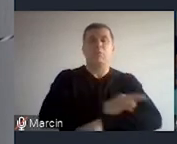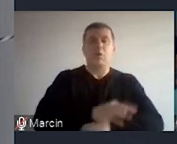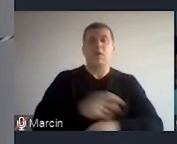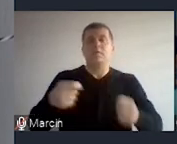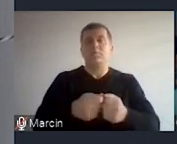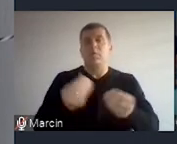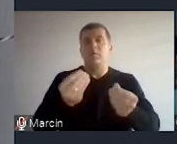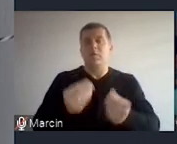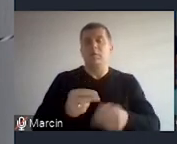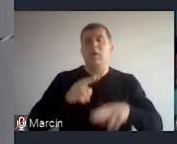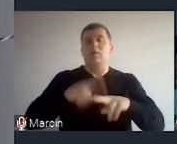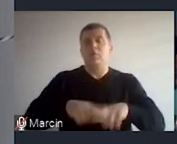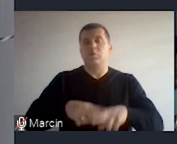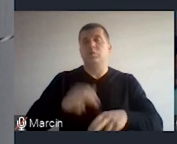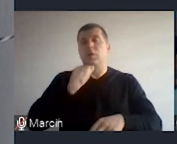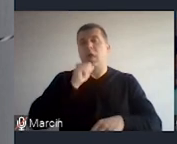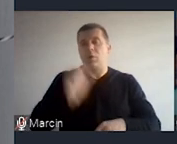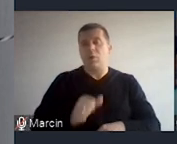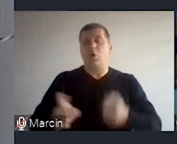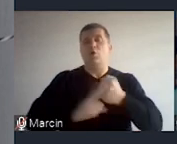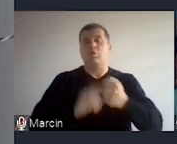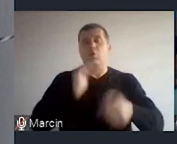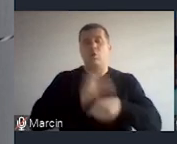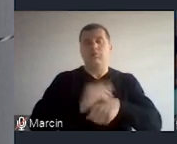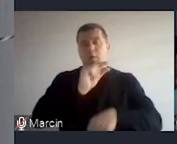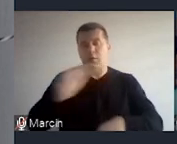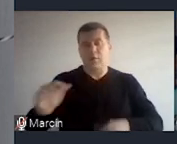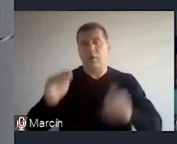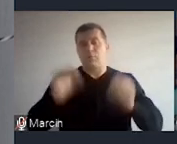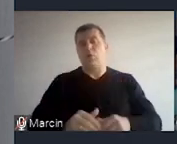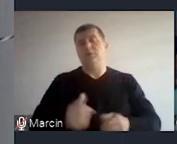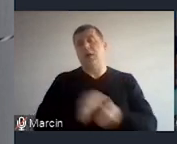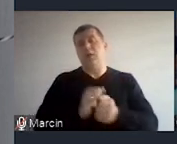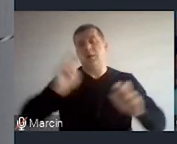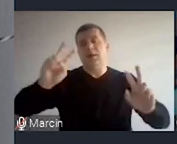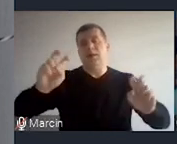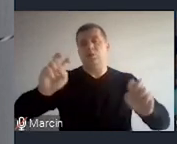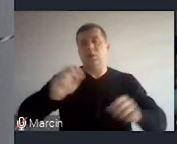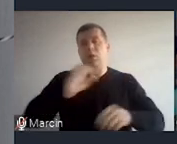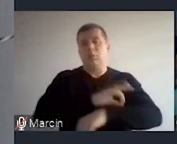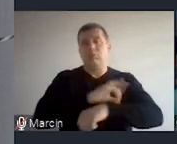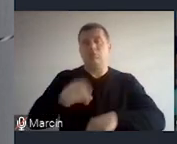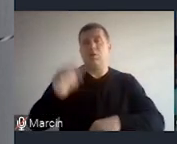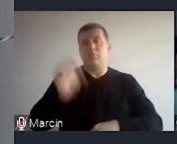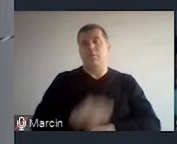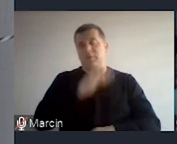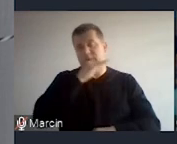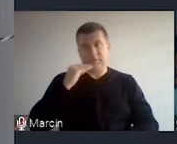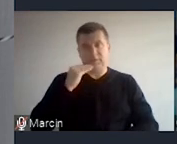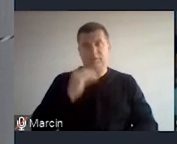że jest to projekt współfinansowany ze środków Unii Europejskiej, podać numer umowy, mogę podać tytuł projektu i to powinno mi